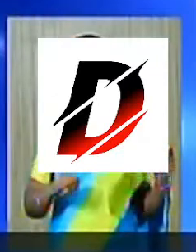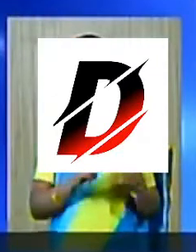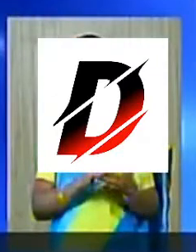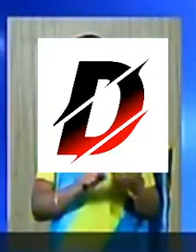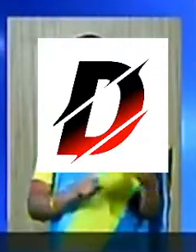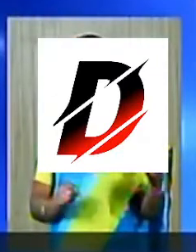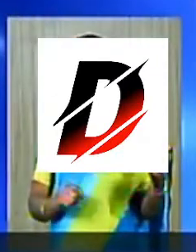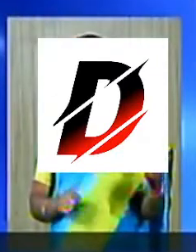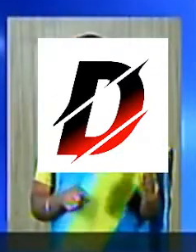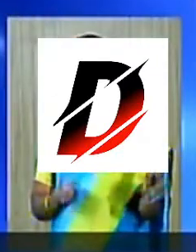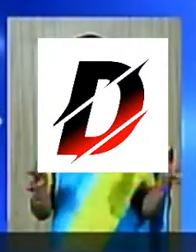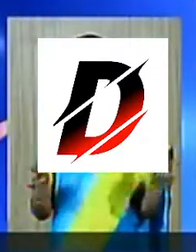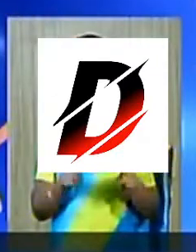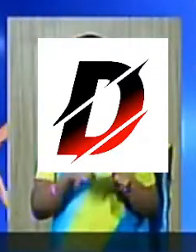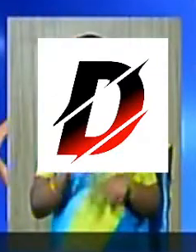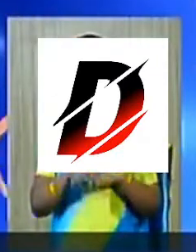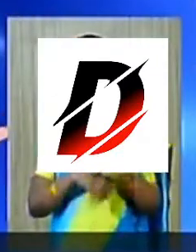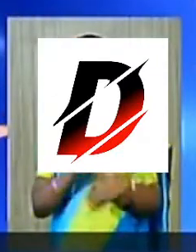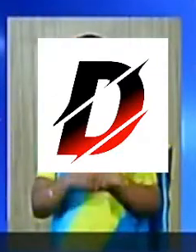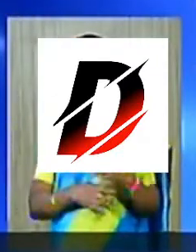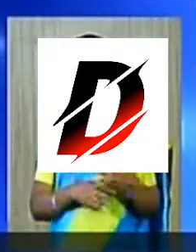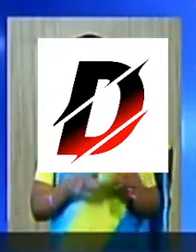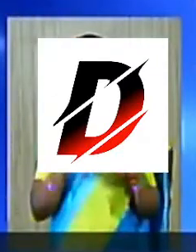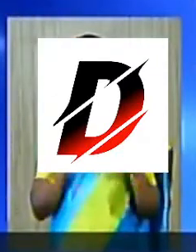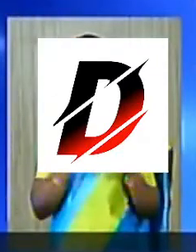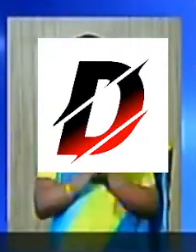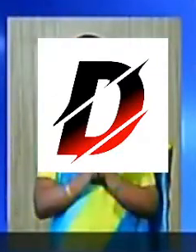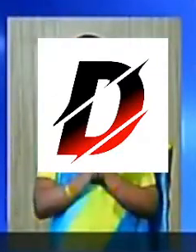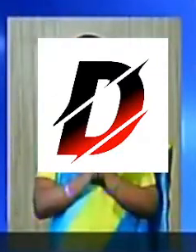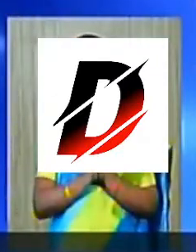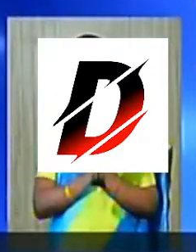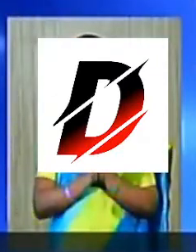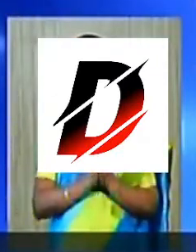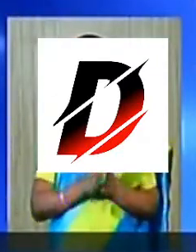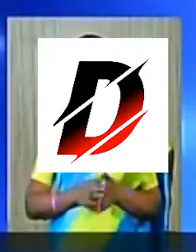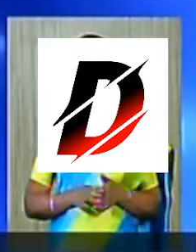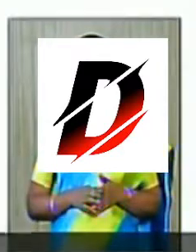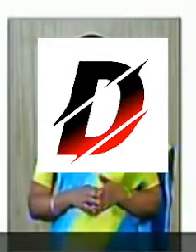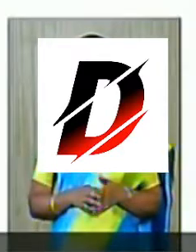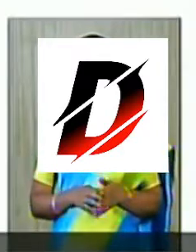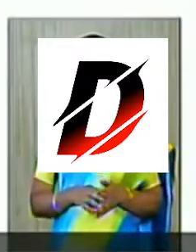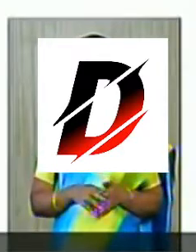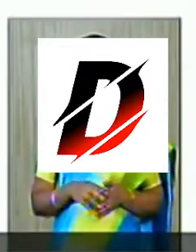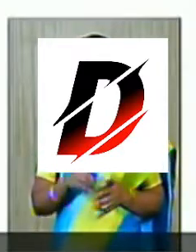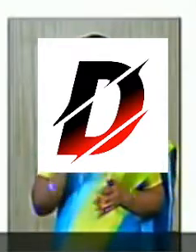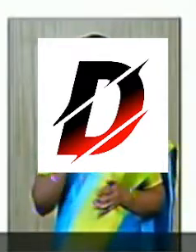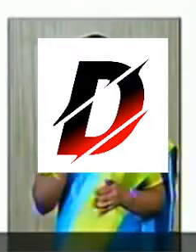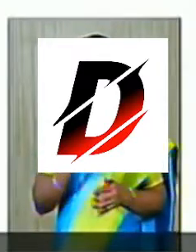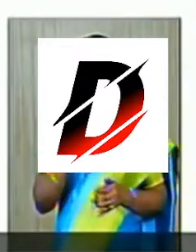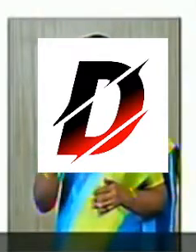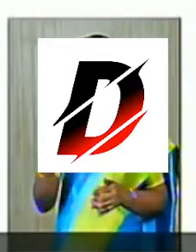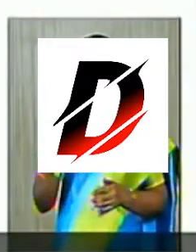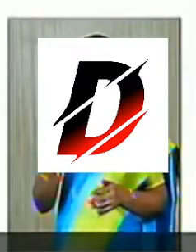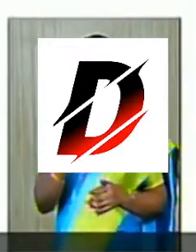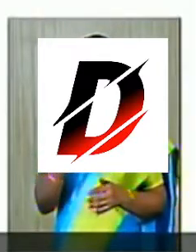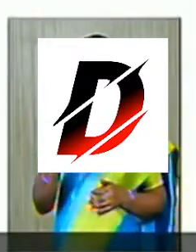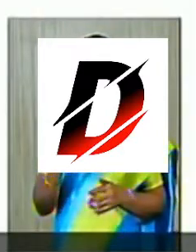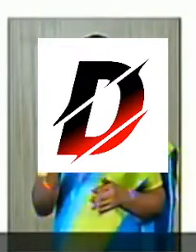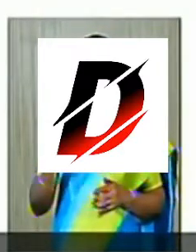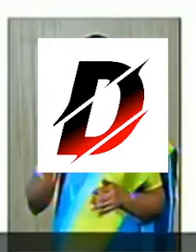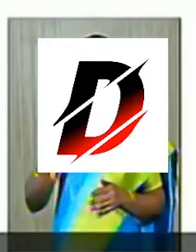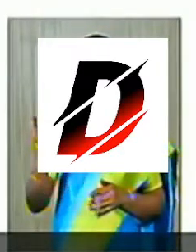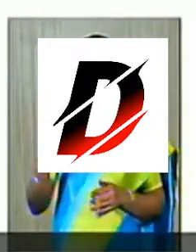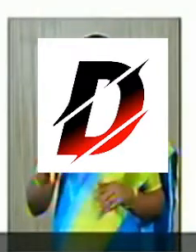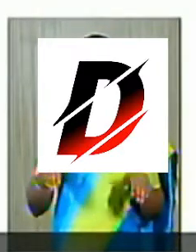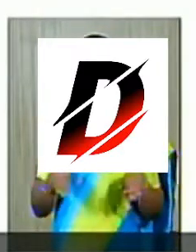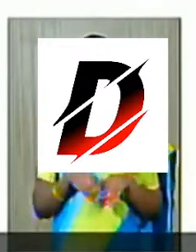கழித்து எழுதிடலாம், ஒரே குறியை வந்து கூட்டி எழுதிடலாம். அப்போ ரொம்ப எளிமையான விஷயம் வந்து பாருங்கள், பதினாலு ஒன்பது கழித்தால் ஏழு, நாலு ஒன்பது கழித்தா